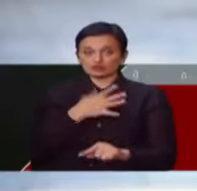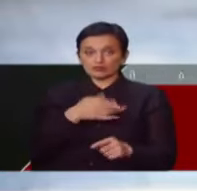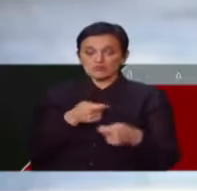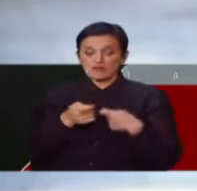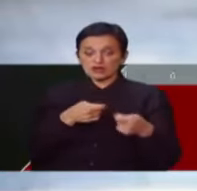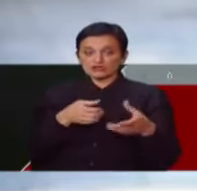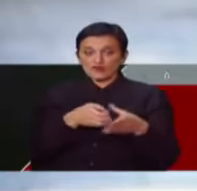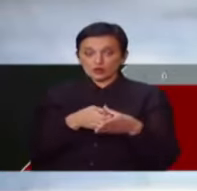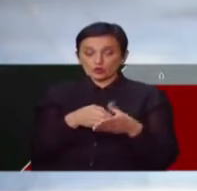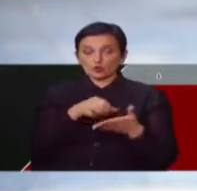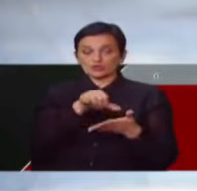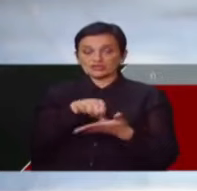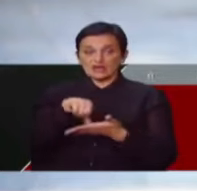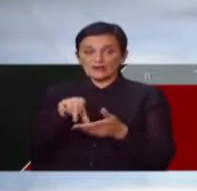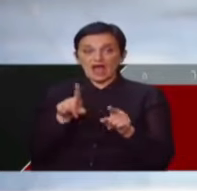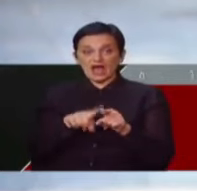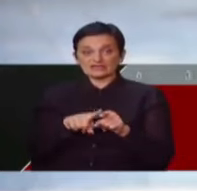մարդոլի գունդիս